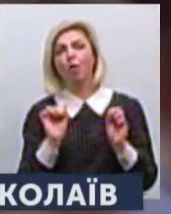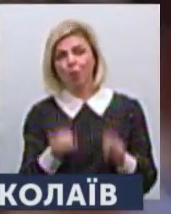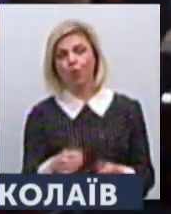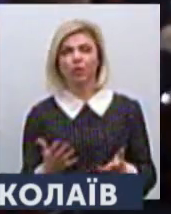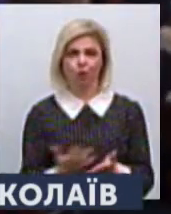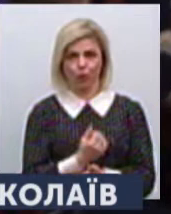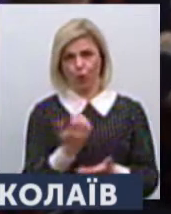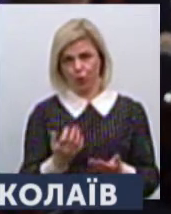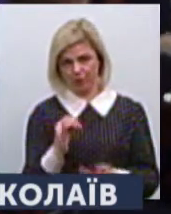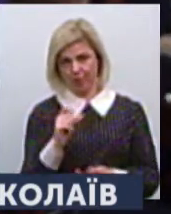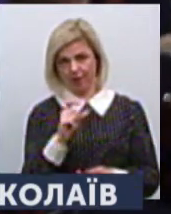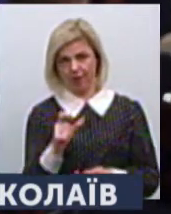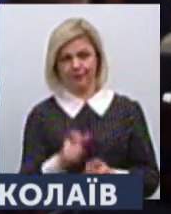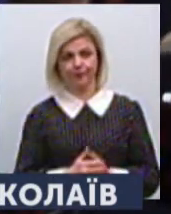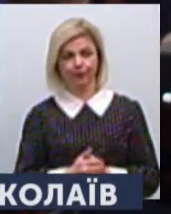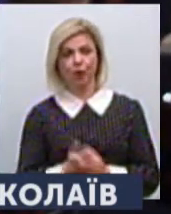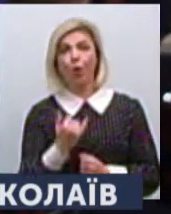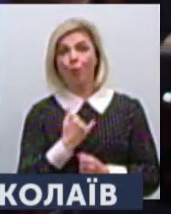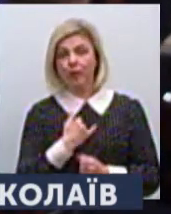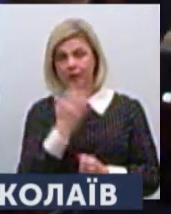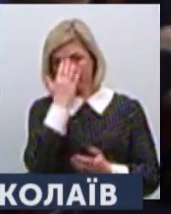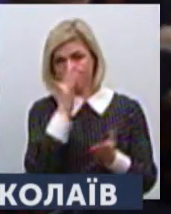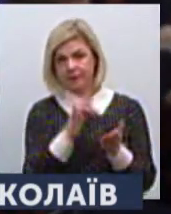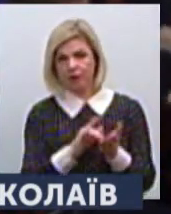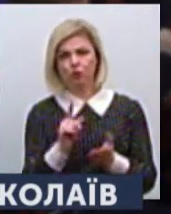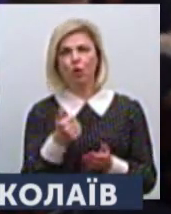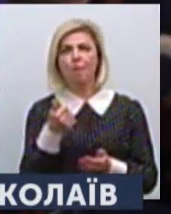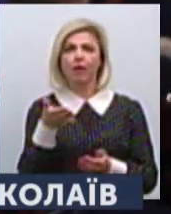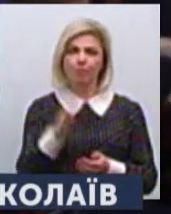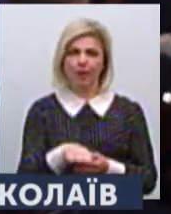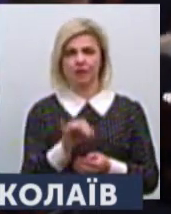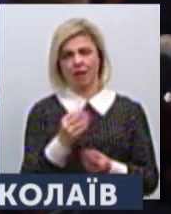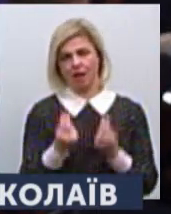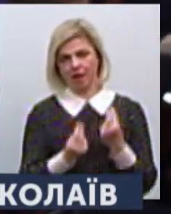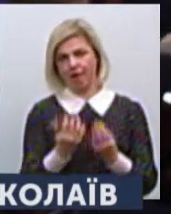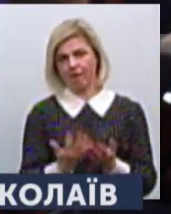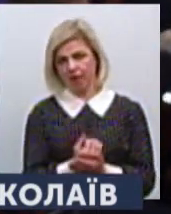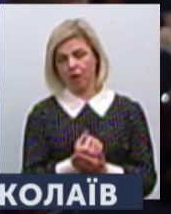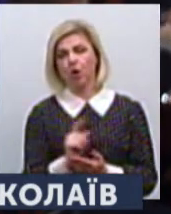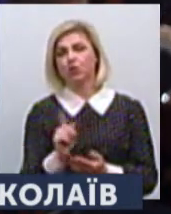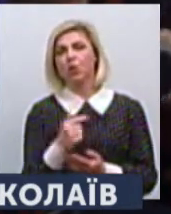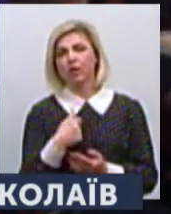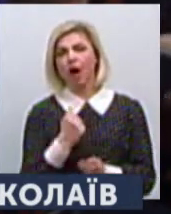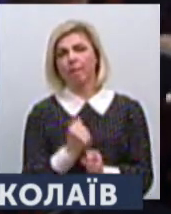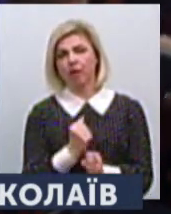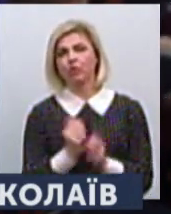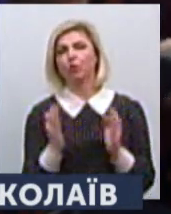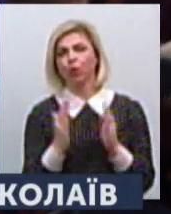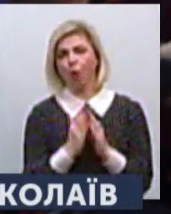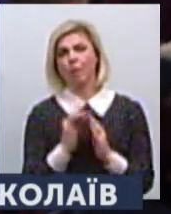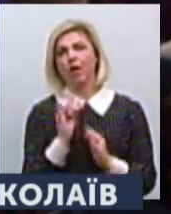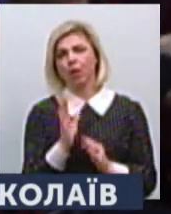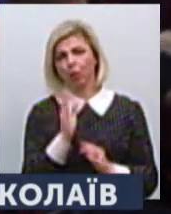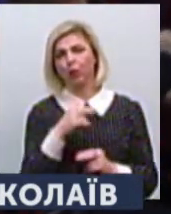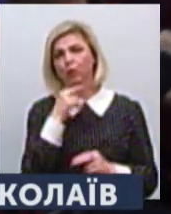турнірі. У мене цілі, щоб я посіла перше місце і зіграла вдало. За рахунок того, що я працювала вдома і буду